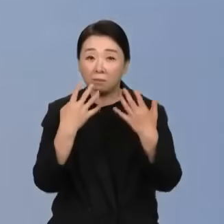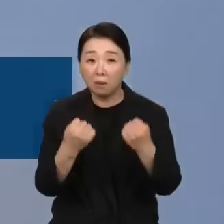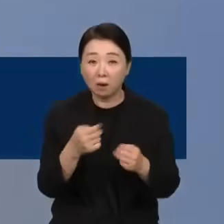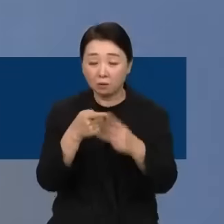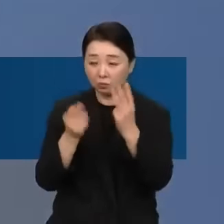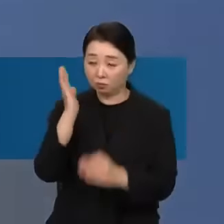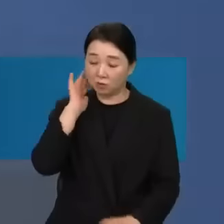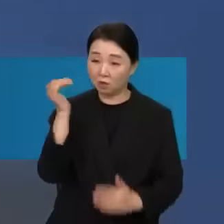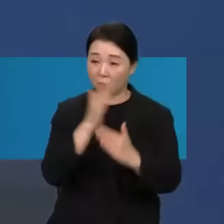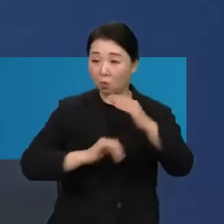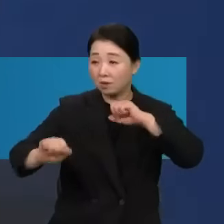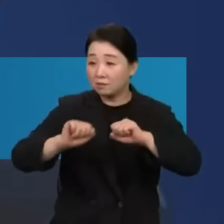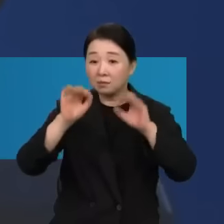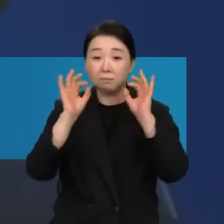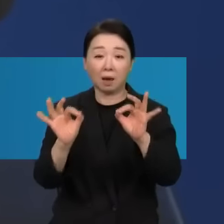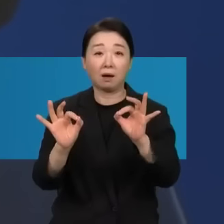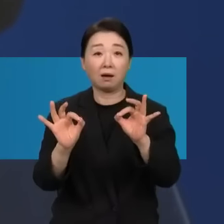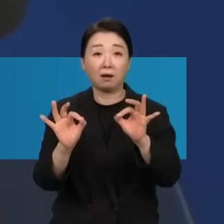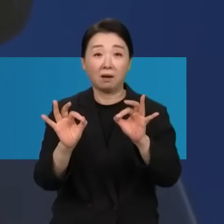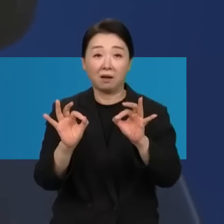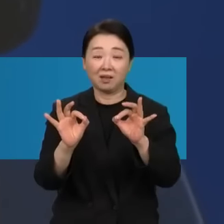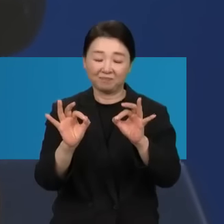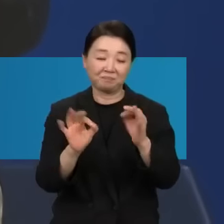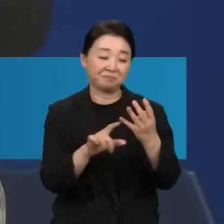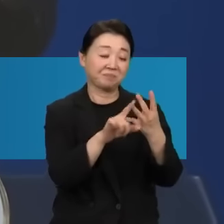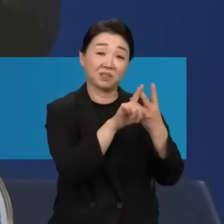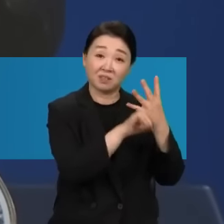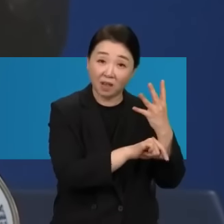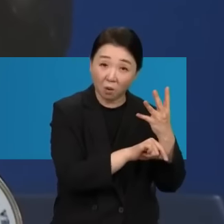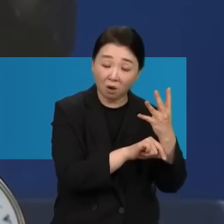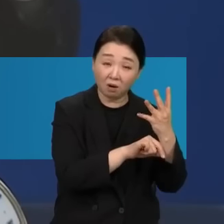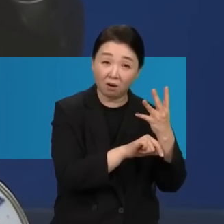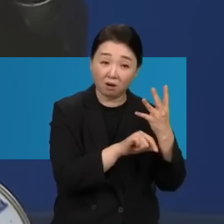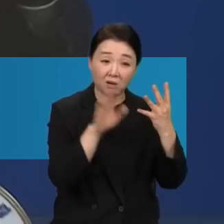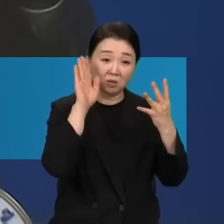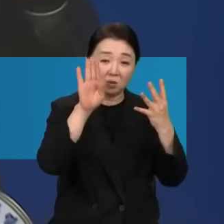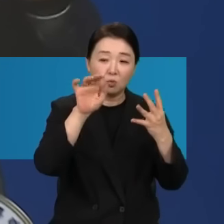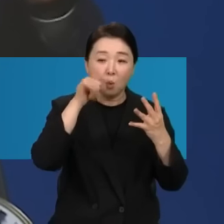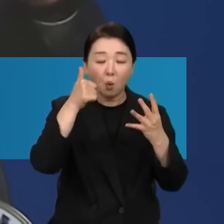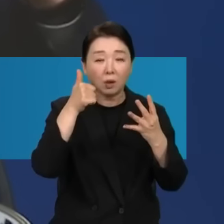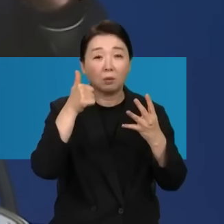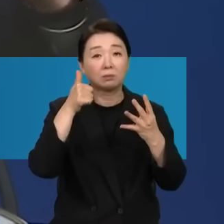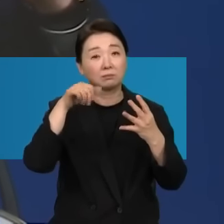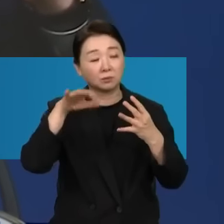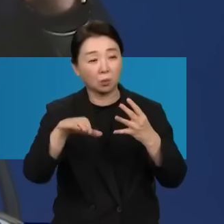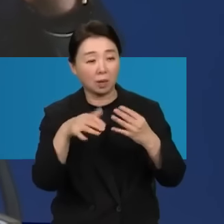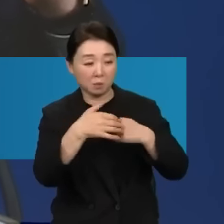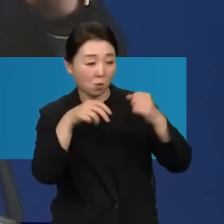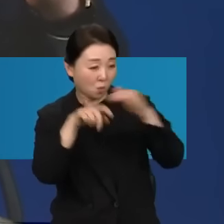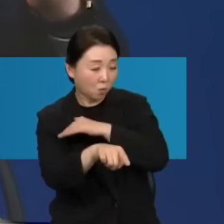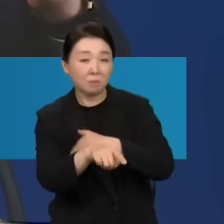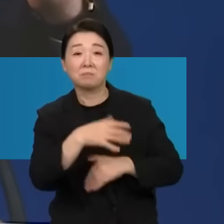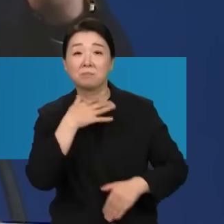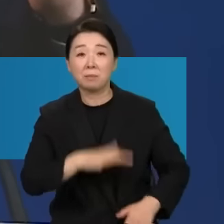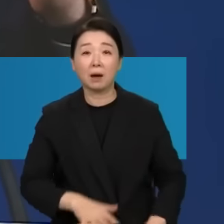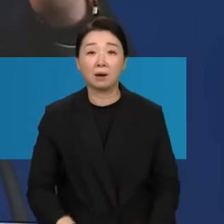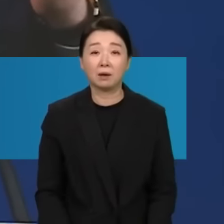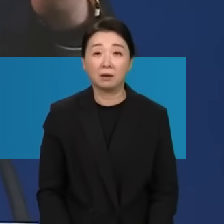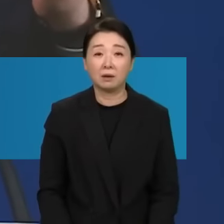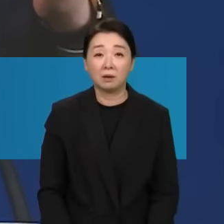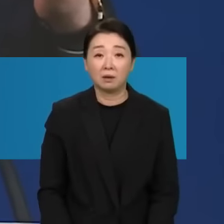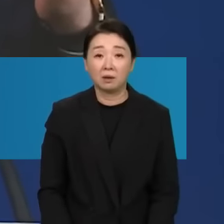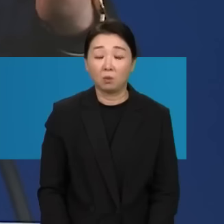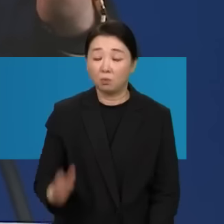대통령의 공개 일정에 따르면 지난 4월 이후 5개월 가까이 현장을 찾지 않았습니다 오늘이 회견을 지켜본